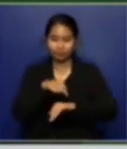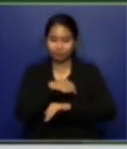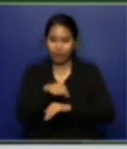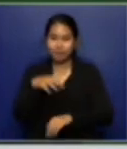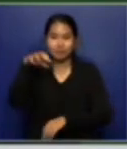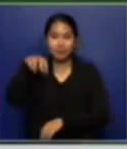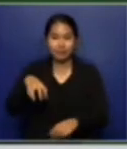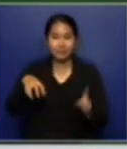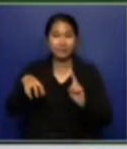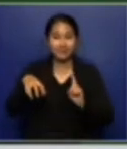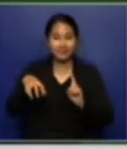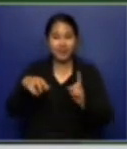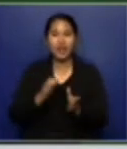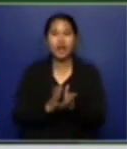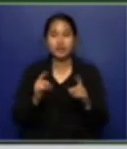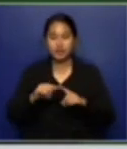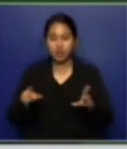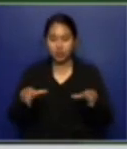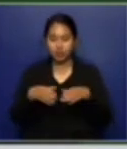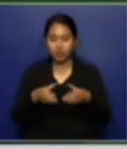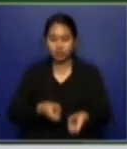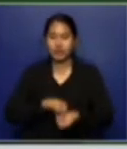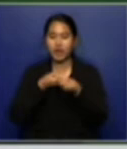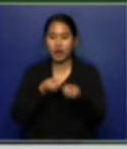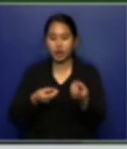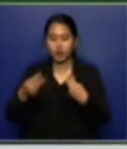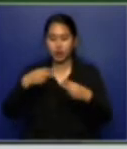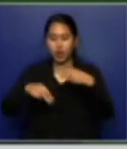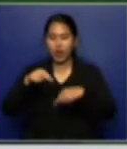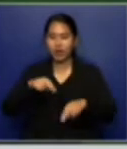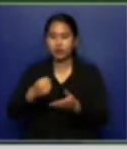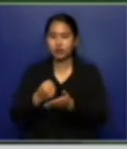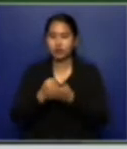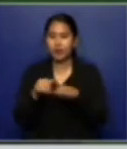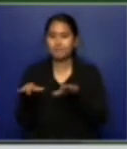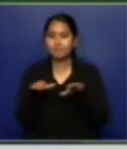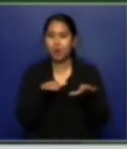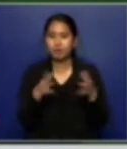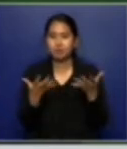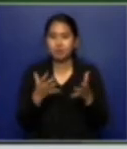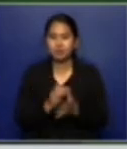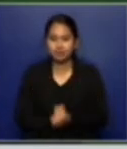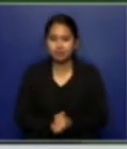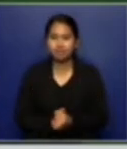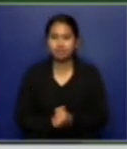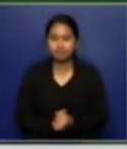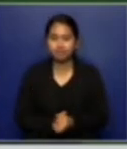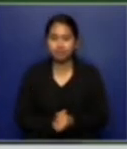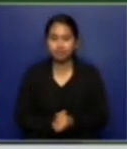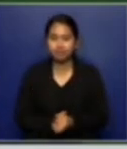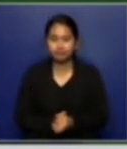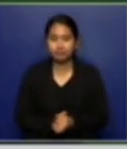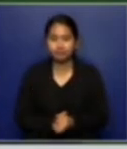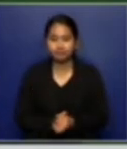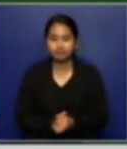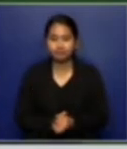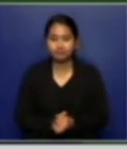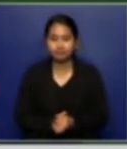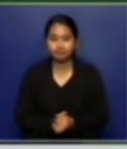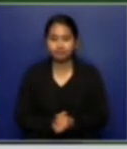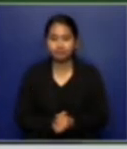ที่แต่ทุกครั้งที่เกษตรกรได้รับการดูแลช่วยเหลือมันไม่เคยมาพร้อมๆกันค่ะท่านนายกคะท่านเป็